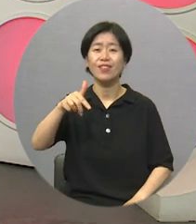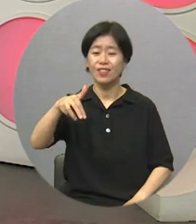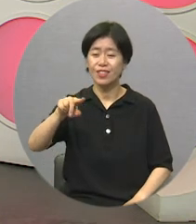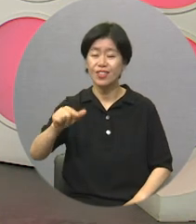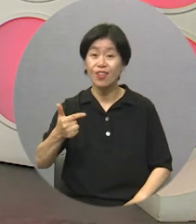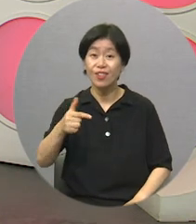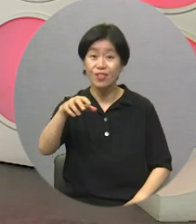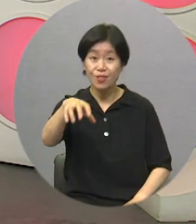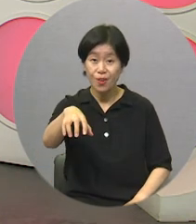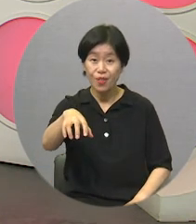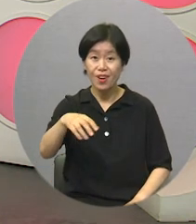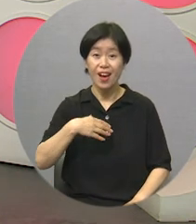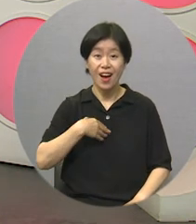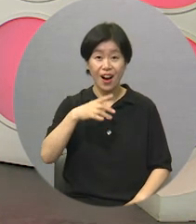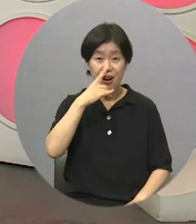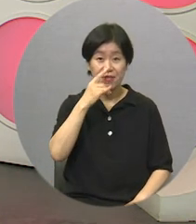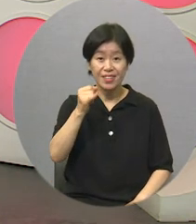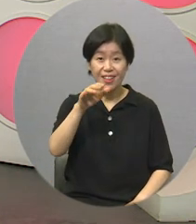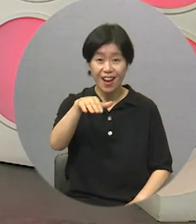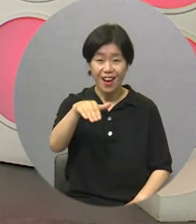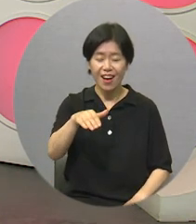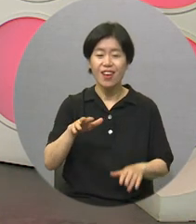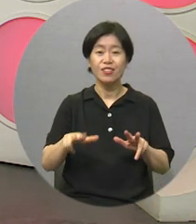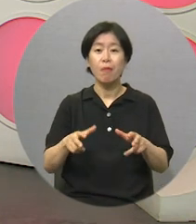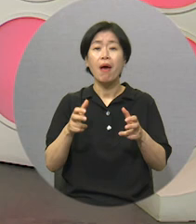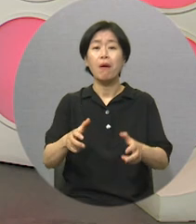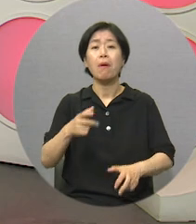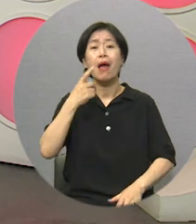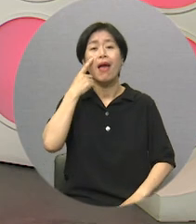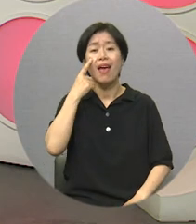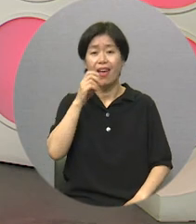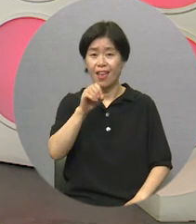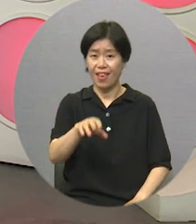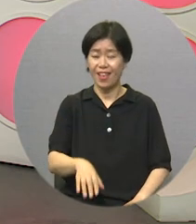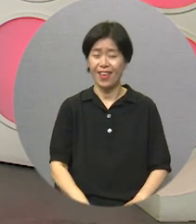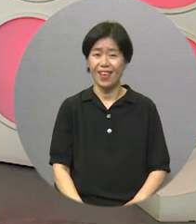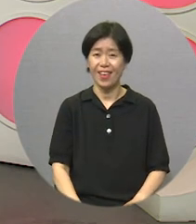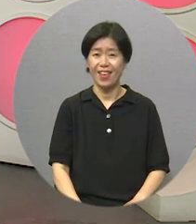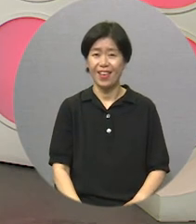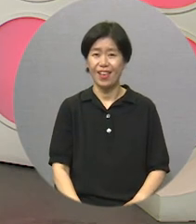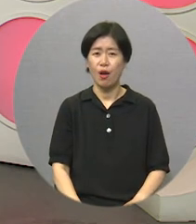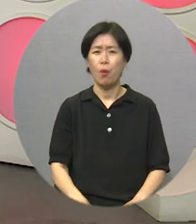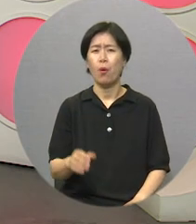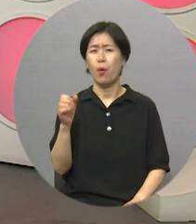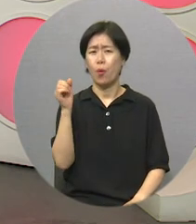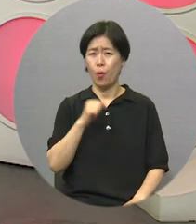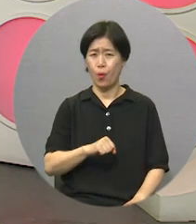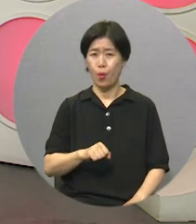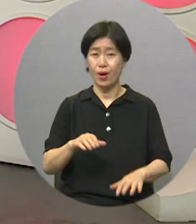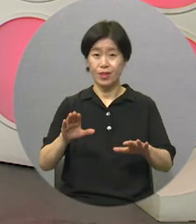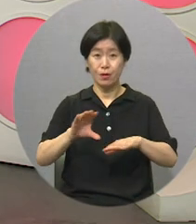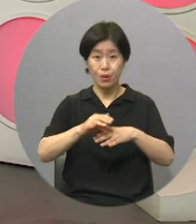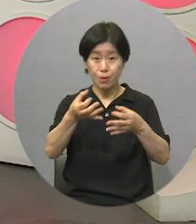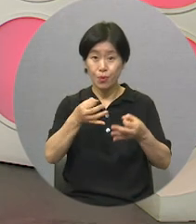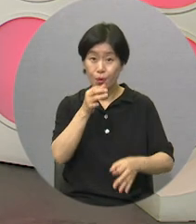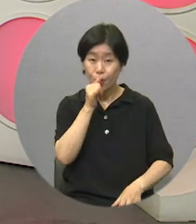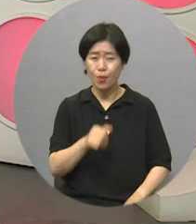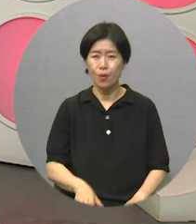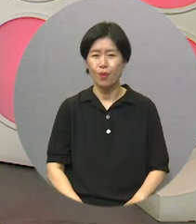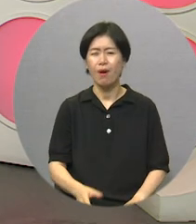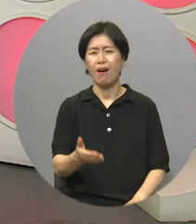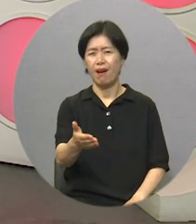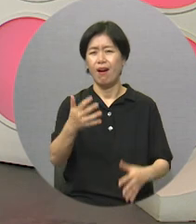에어컨 아. 틀면서 이 방송을 보시기 바라겠습니다. 그럼 우리 연성 씨의 서천에 계셔요, 어머님께서? 네. 어머, 어머님. 그렇습니다. 네.